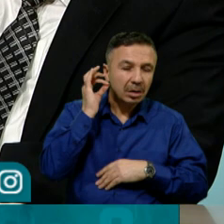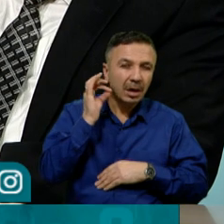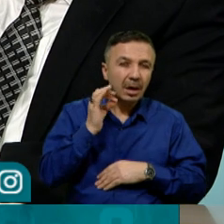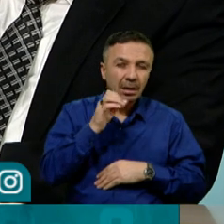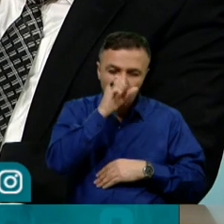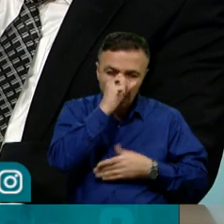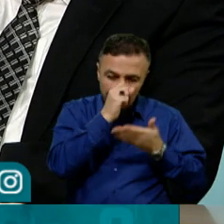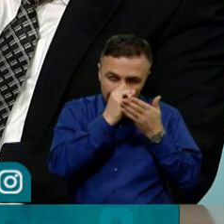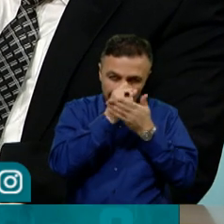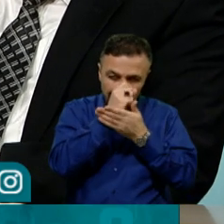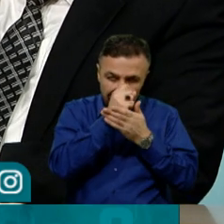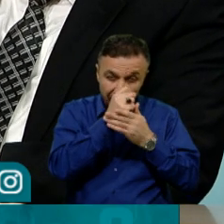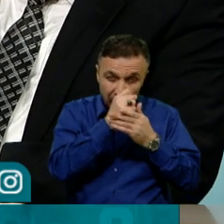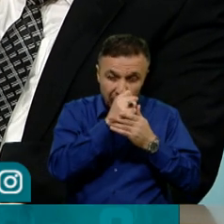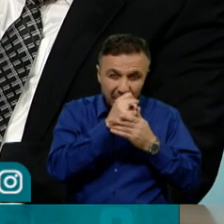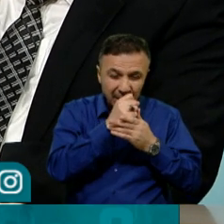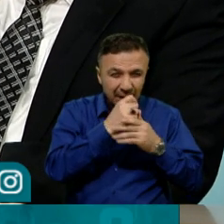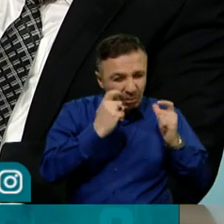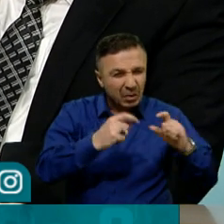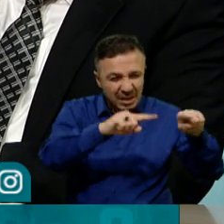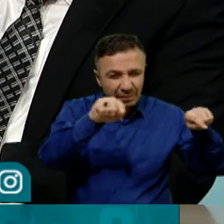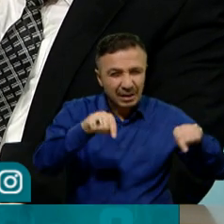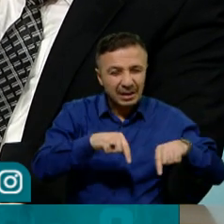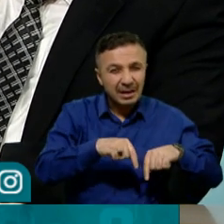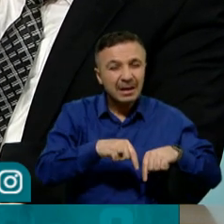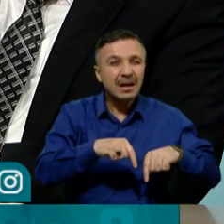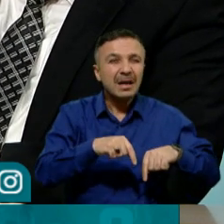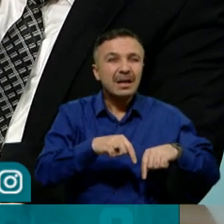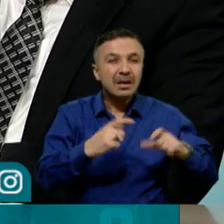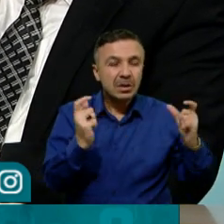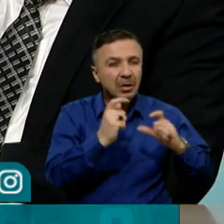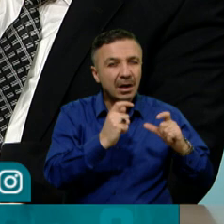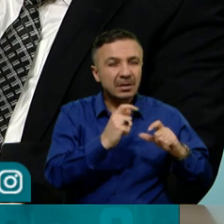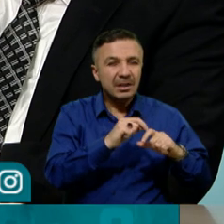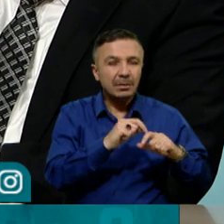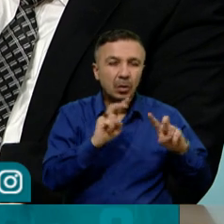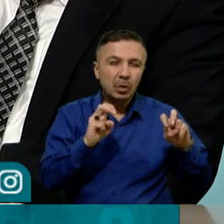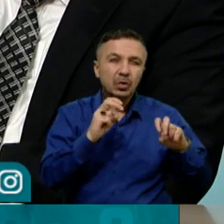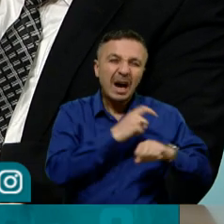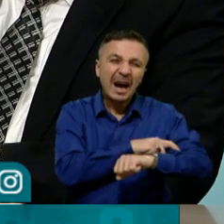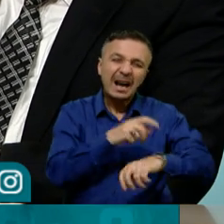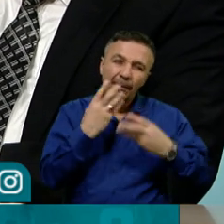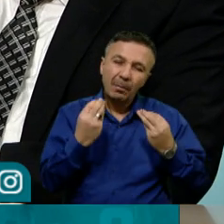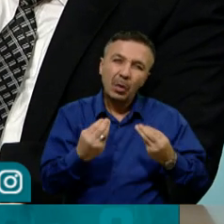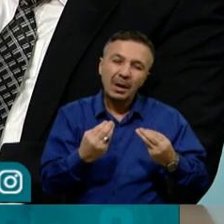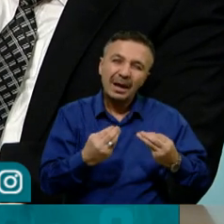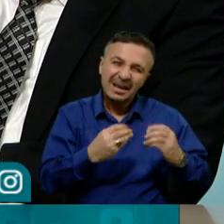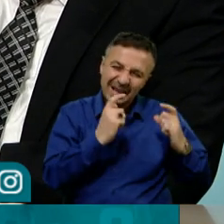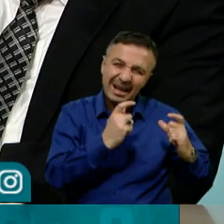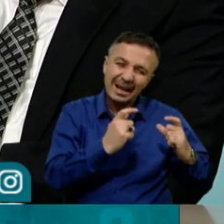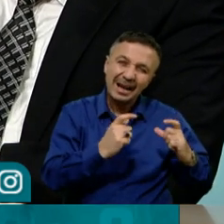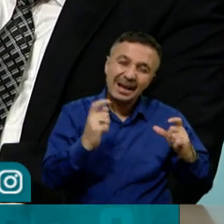çiftliğinin sigortalanması gibi konusu haram olan sigortaları yapmakta yaptırmak caiz